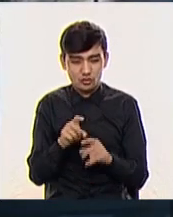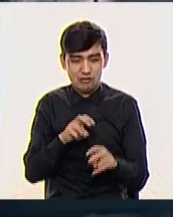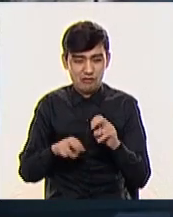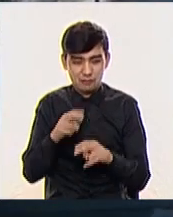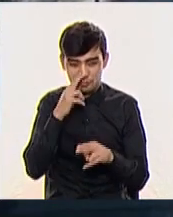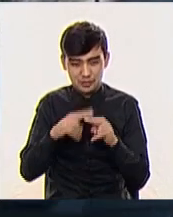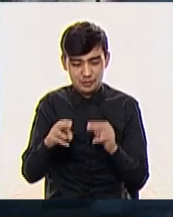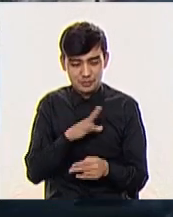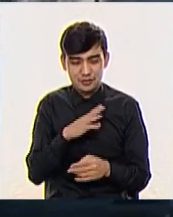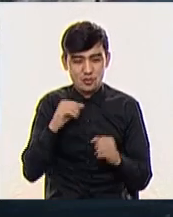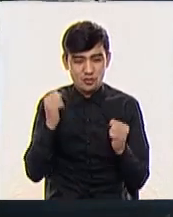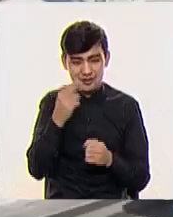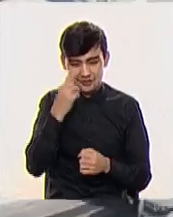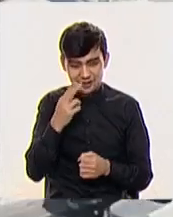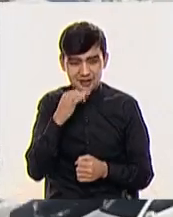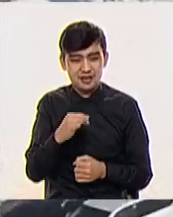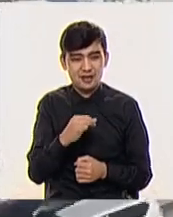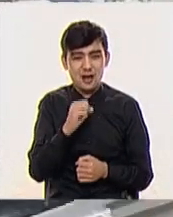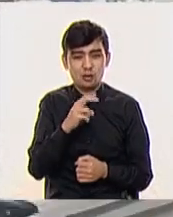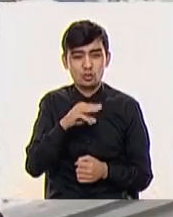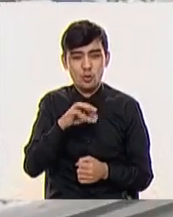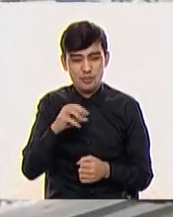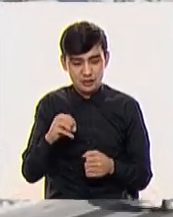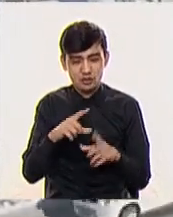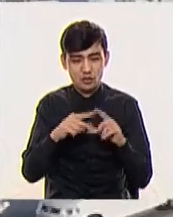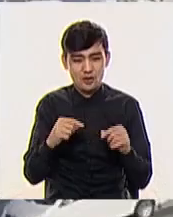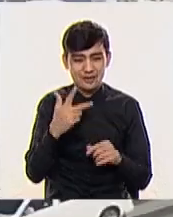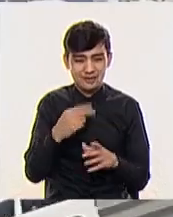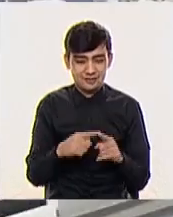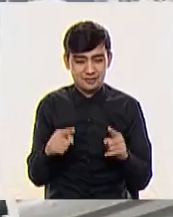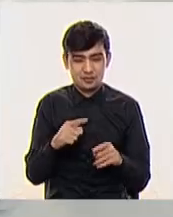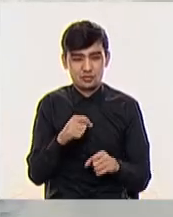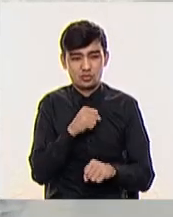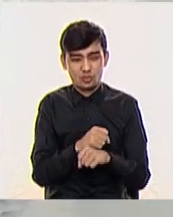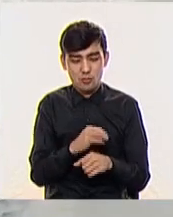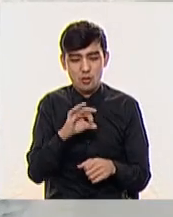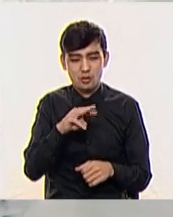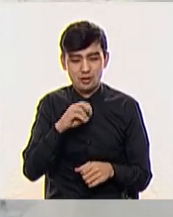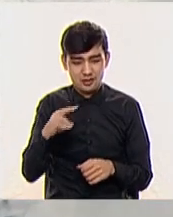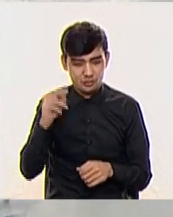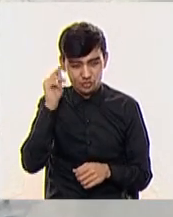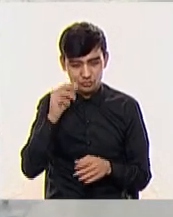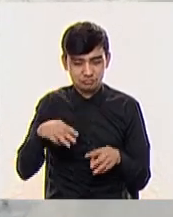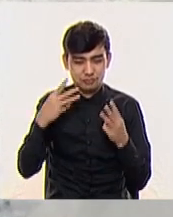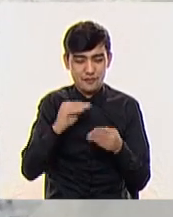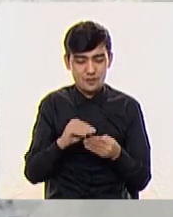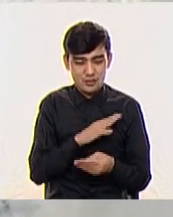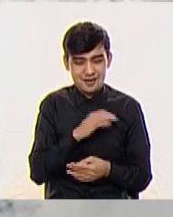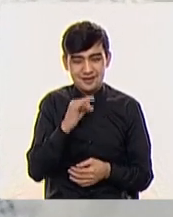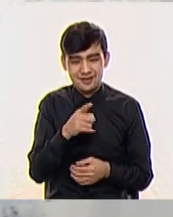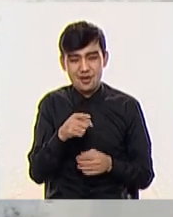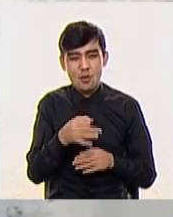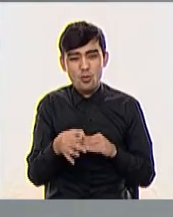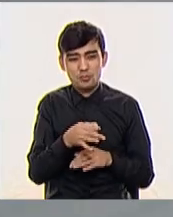Ақтөбедегі қатты аяздың салдарынан соңғы 3 күннен бері мектептер мен орта жоғарғы оқу орындары онлайн режимге қайта көшірілді. Көршілер